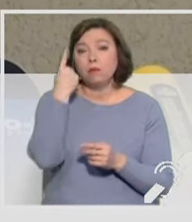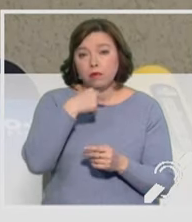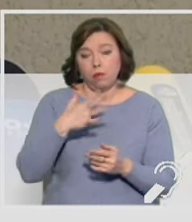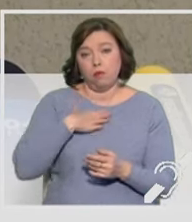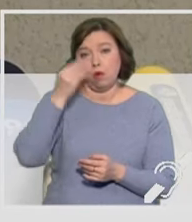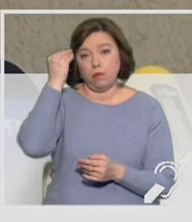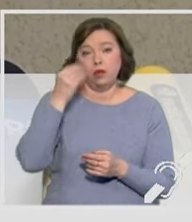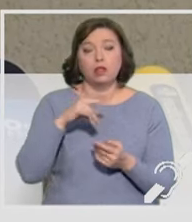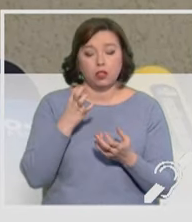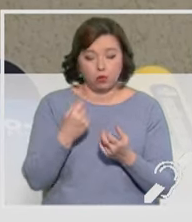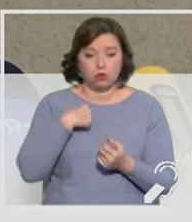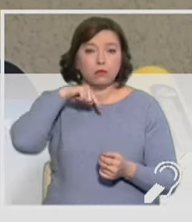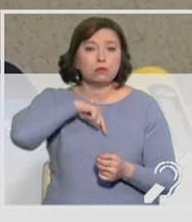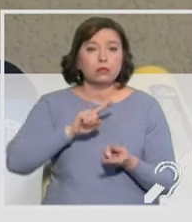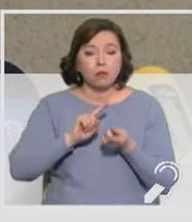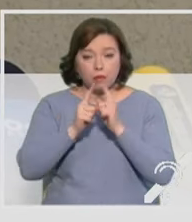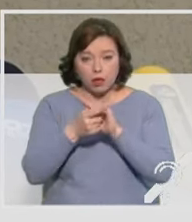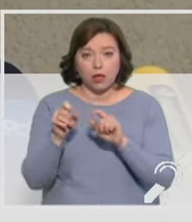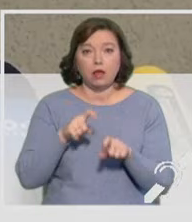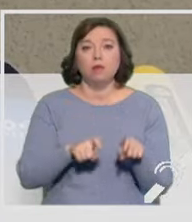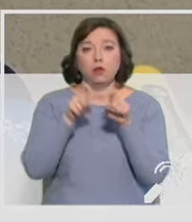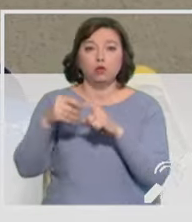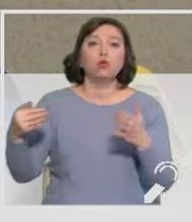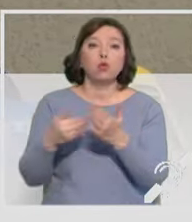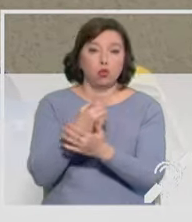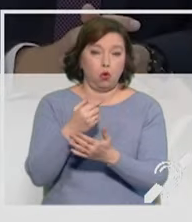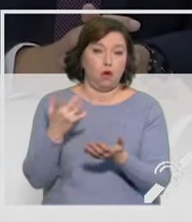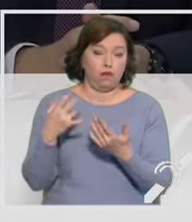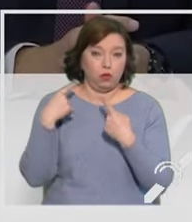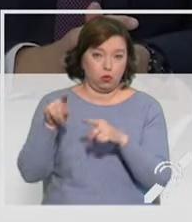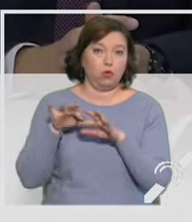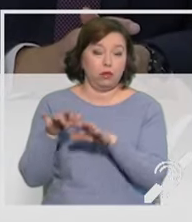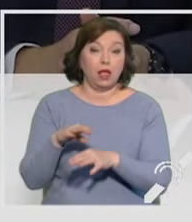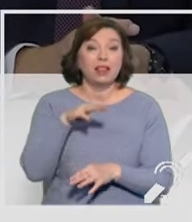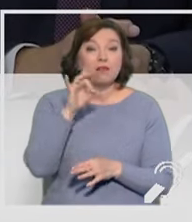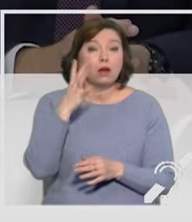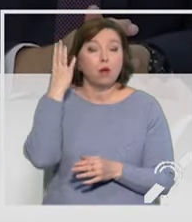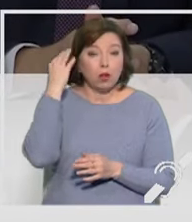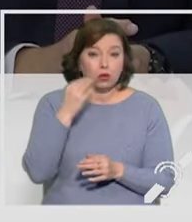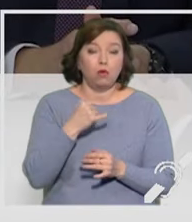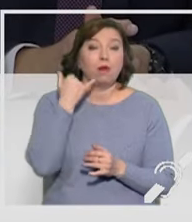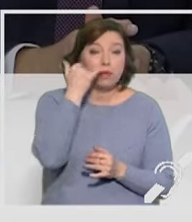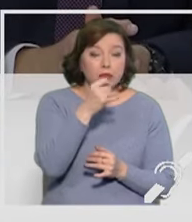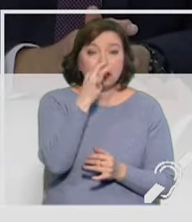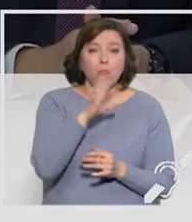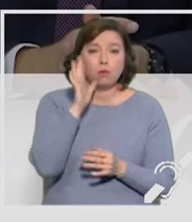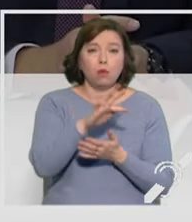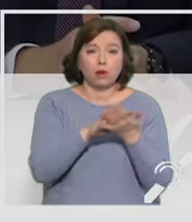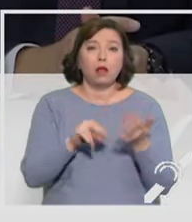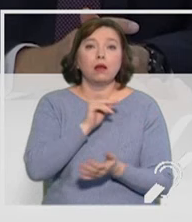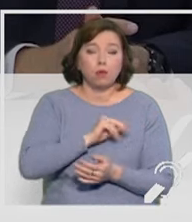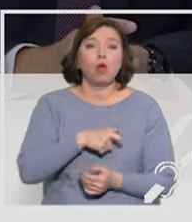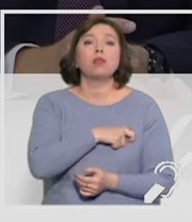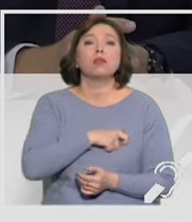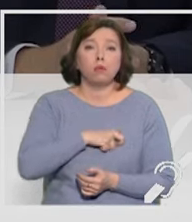privesc drept o transformare și o trecere la o nouă etapă. Contactată de TVR Moldova, Stamate a precizat că va activa în calitate